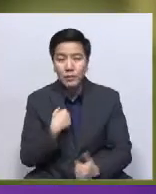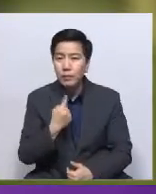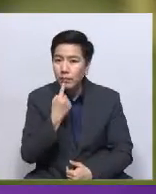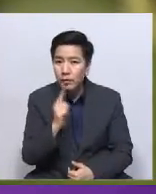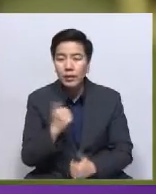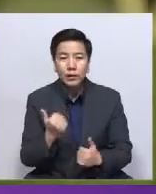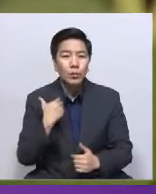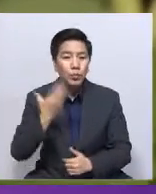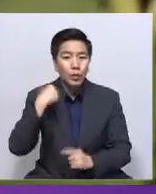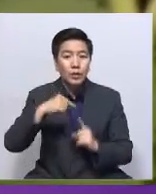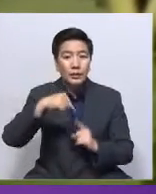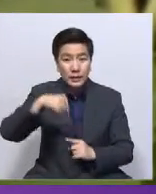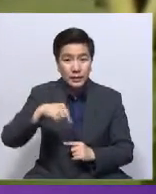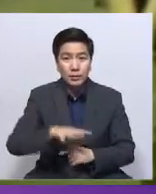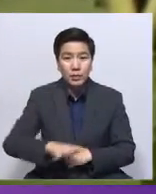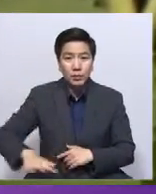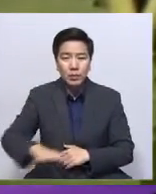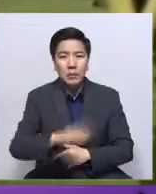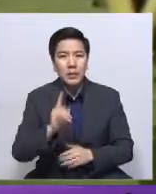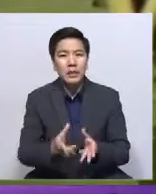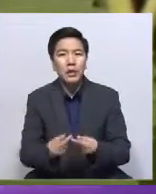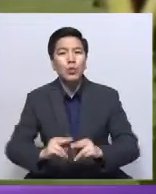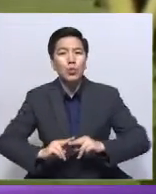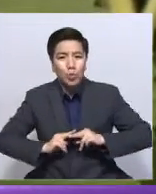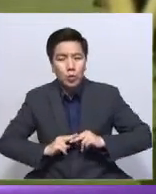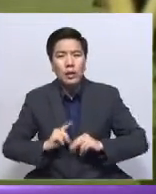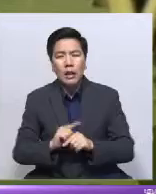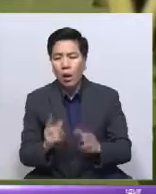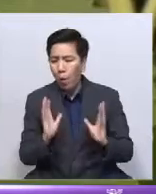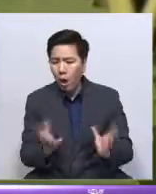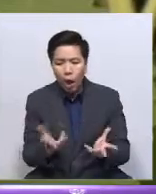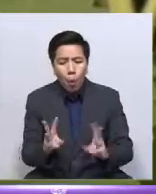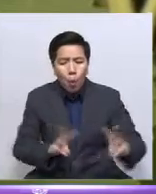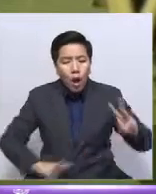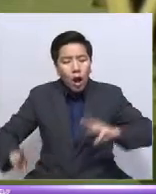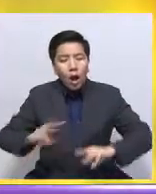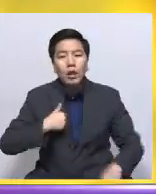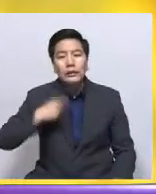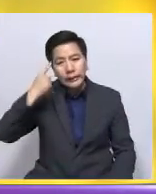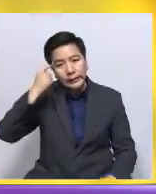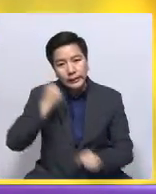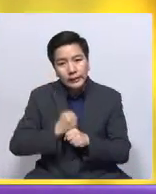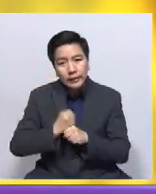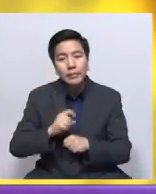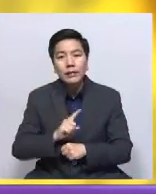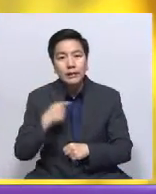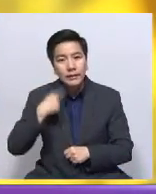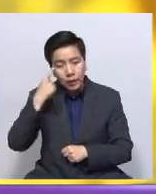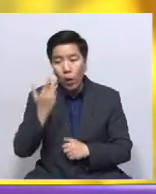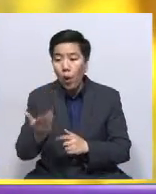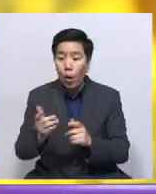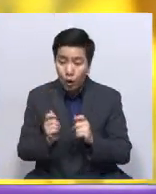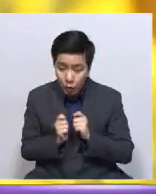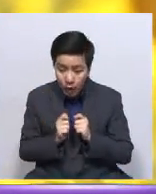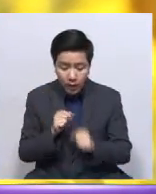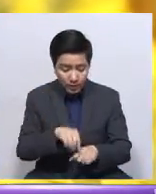กล่าวว่าเดิมที่แห่งนี้นั้นเป็นพื้นที่ส่วนบุคคลที่เคยรกร้างไม่ได้มีการใช้ประโยชน์อะไรค่ะทางสำนักงานเขตจึงได้